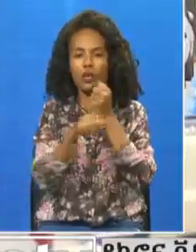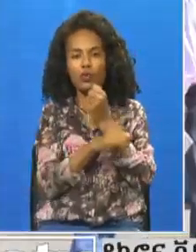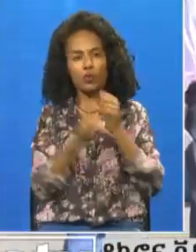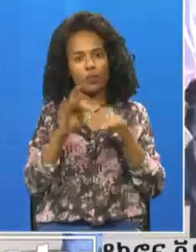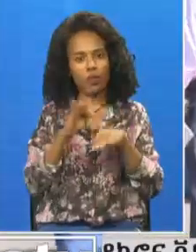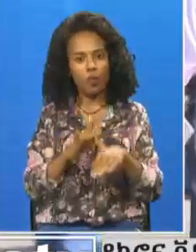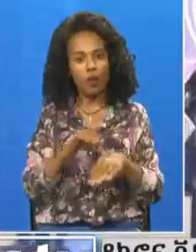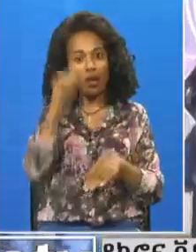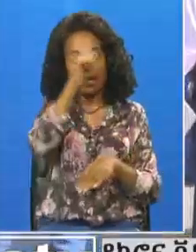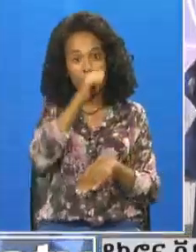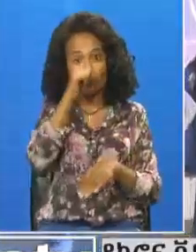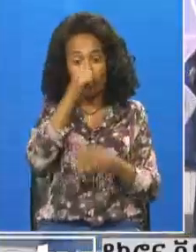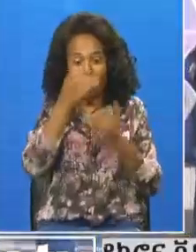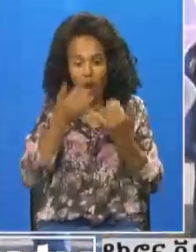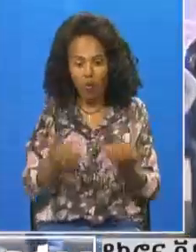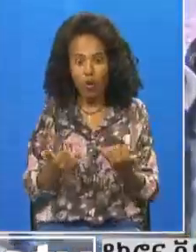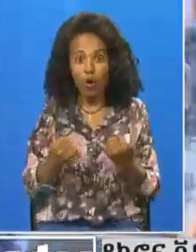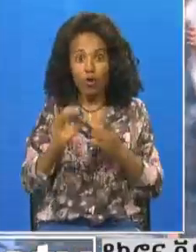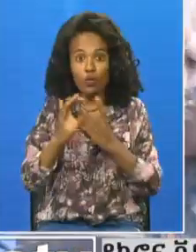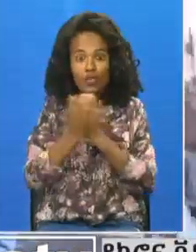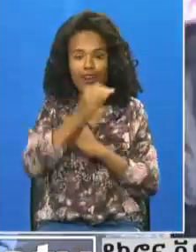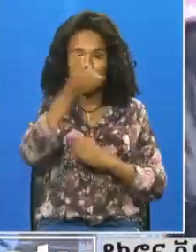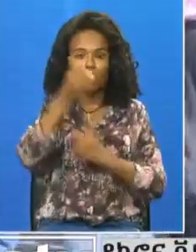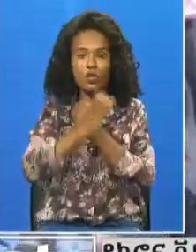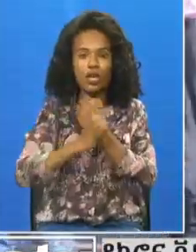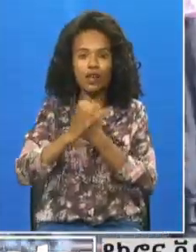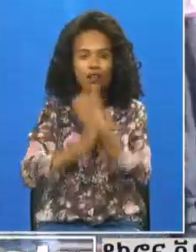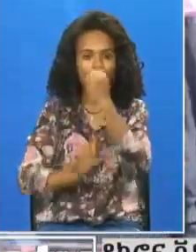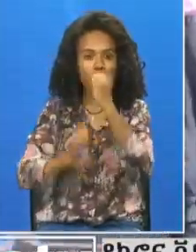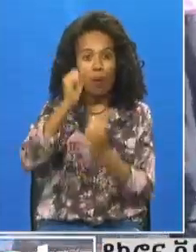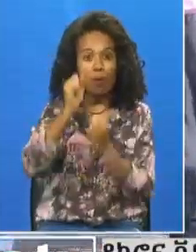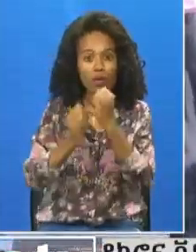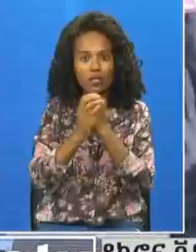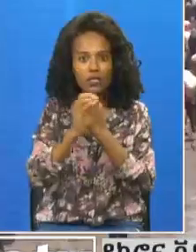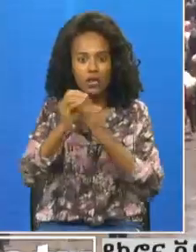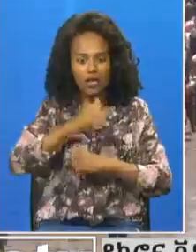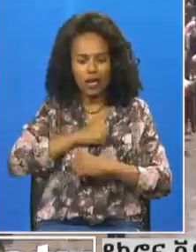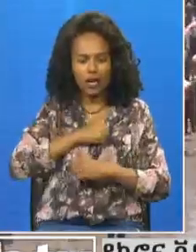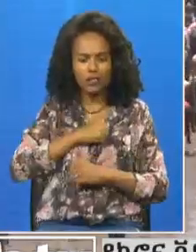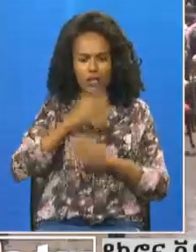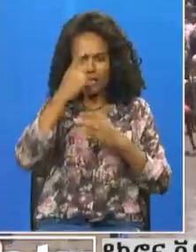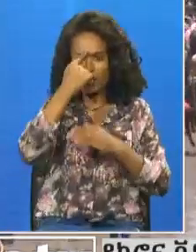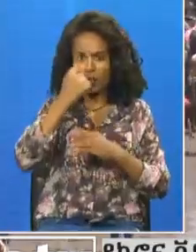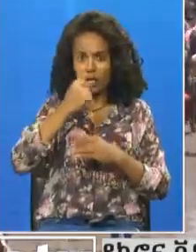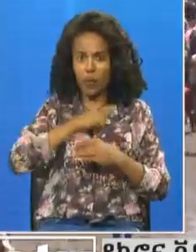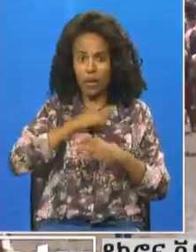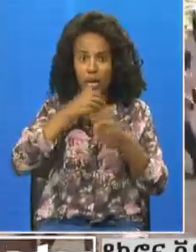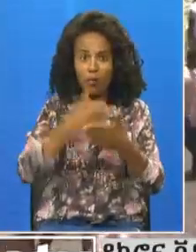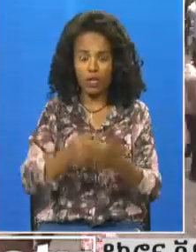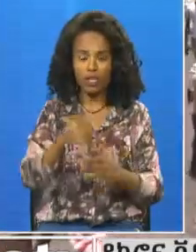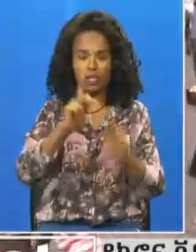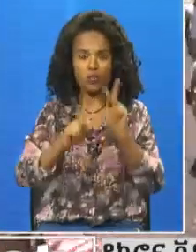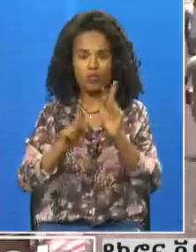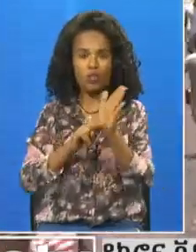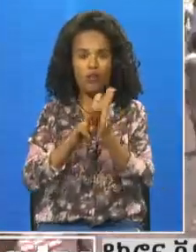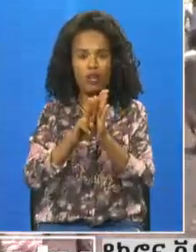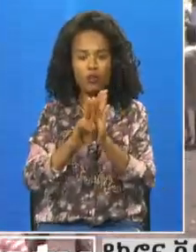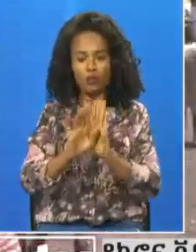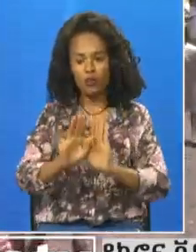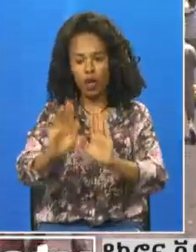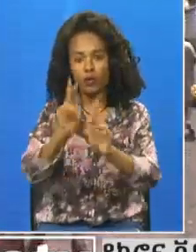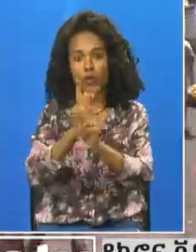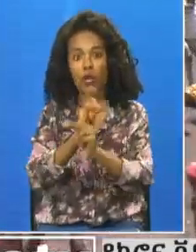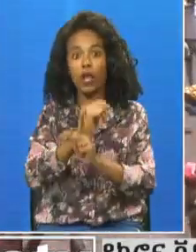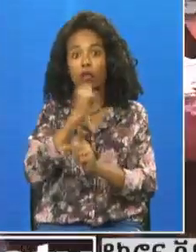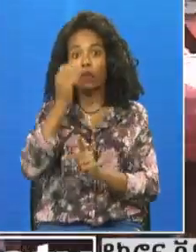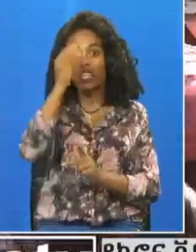ችግሩን በብስለትና በጥንቃቄ ለመሻገር ከህብረተሰቡ ስለሚጠበቁ ተግባራትም ዶክተር አበባው ገልጸዋል። ምንም ማድረግ የምችለው